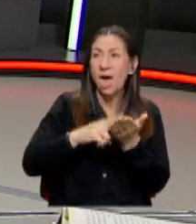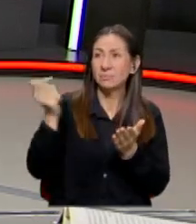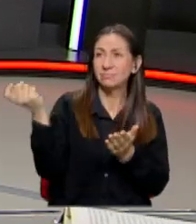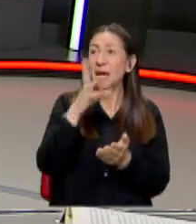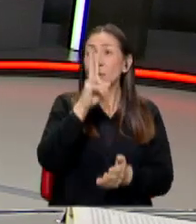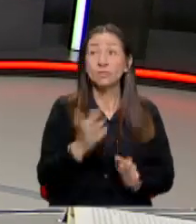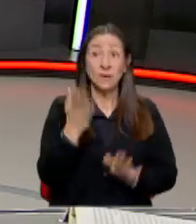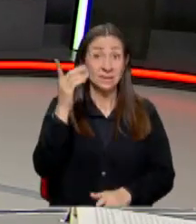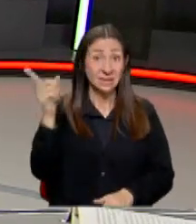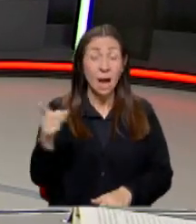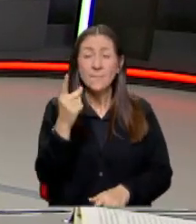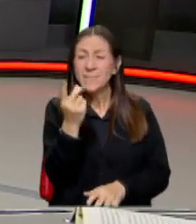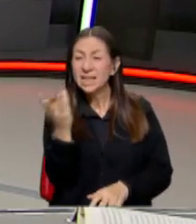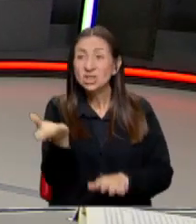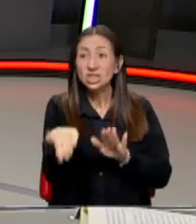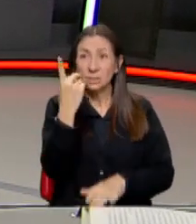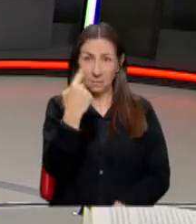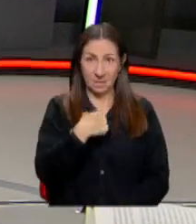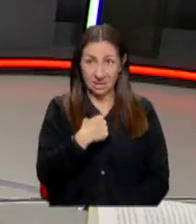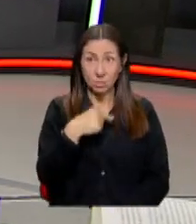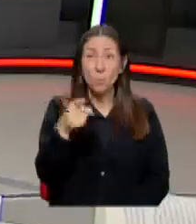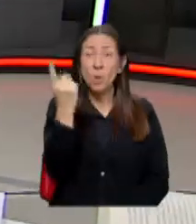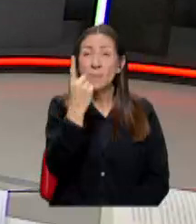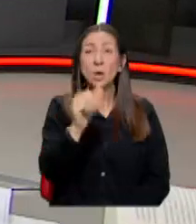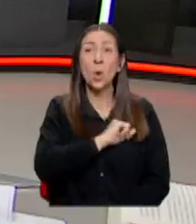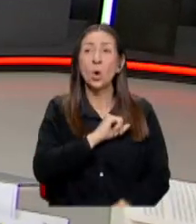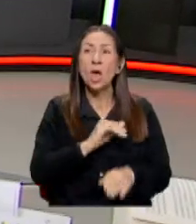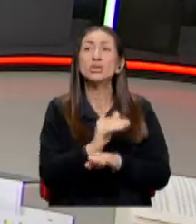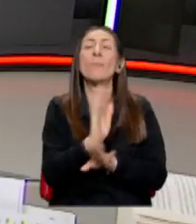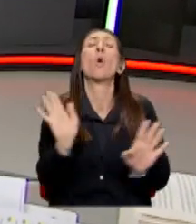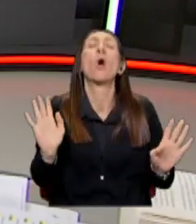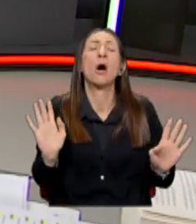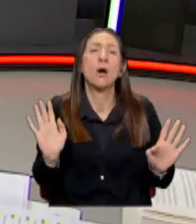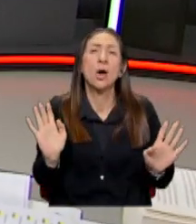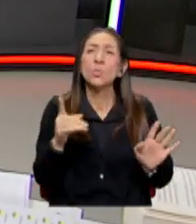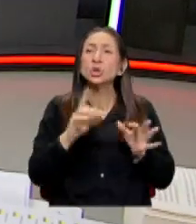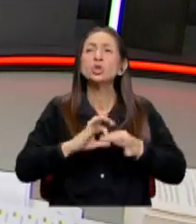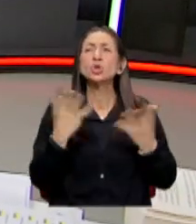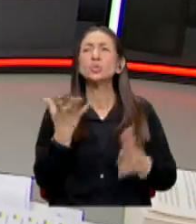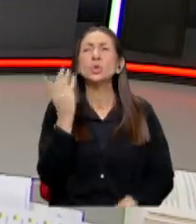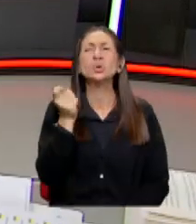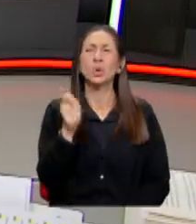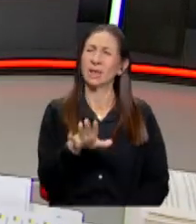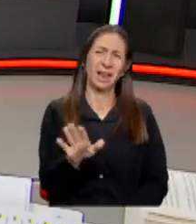var. Birkaçı dışında biri biziz, böyle bir korkuyla yaşamıyor. Bunun çözümü o kadar zor değil.